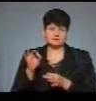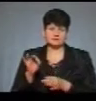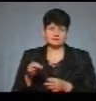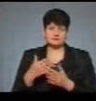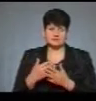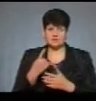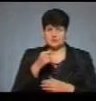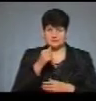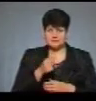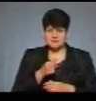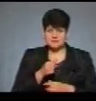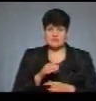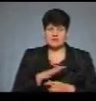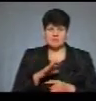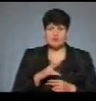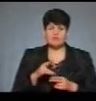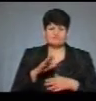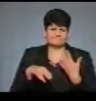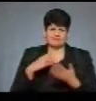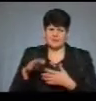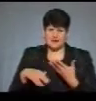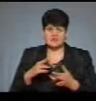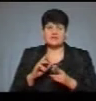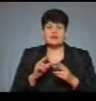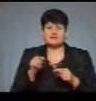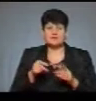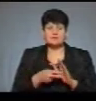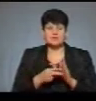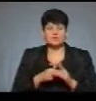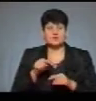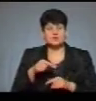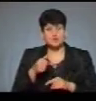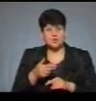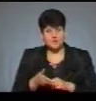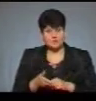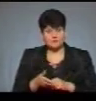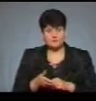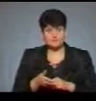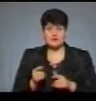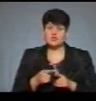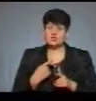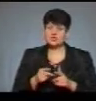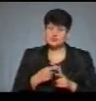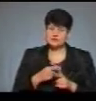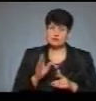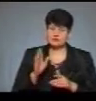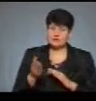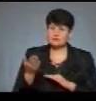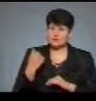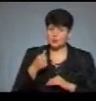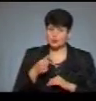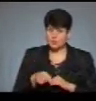майже місяць. І такий трошки був безлад. Як ви плануєте цього року? Чи вони будуть так, як минулого року,